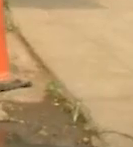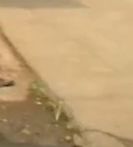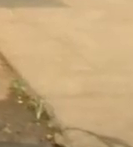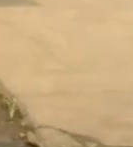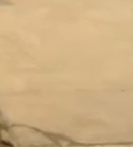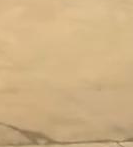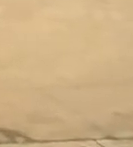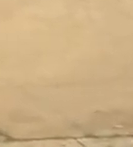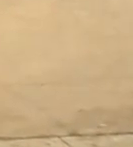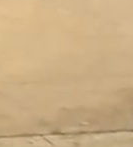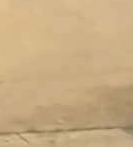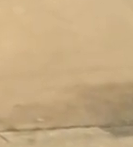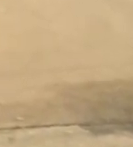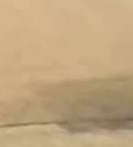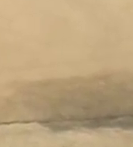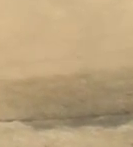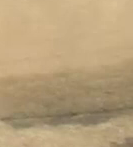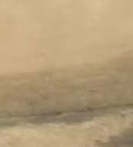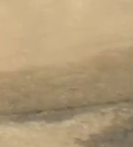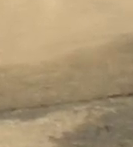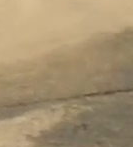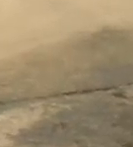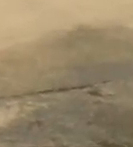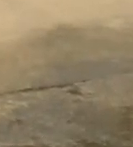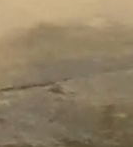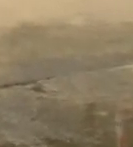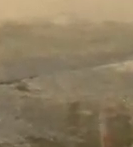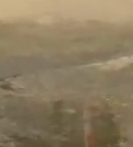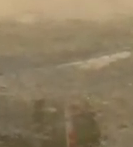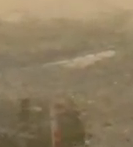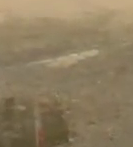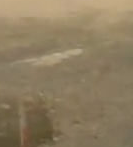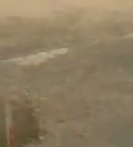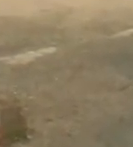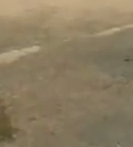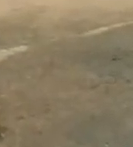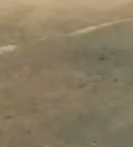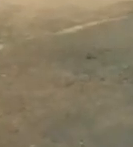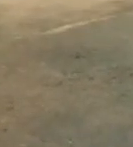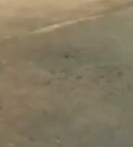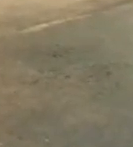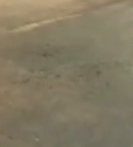penyelidikan. Hasilnya tidak ada unsur pidana yang ditemukan terkait dengan penimbunan sembako bansos presiden.